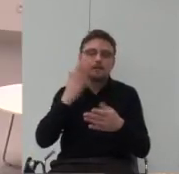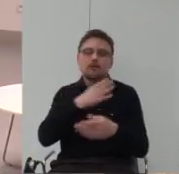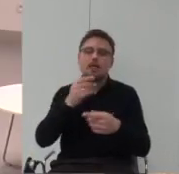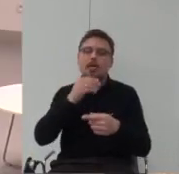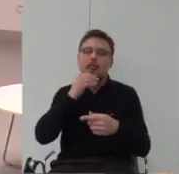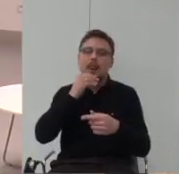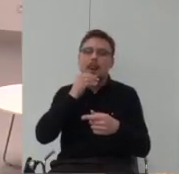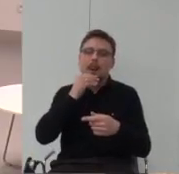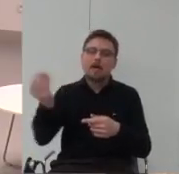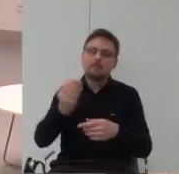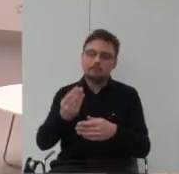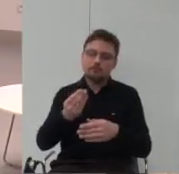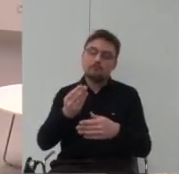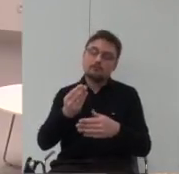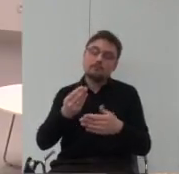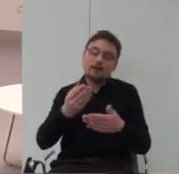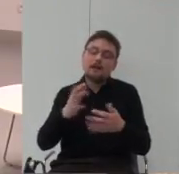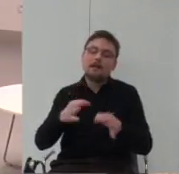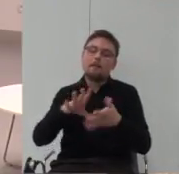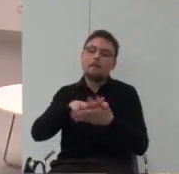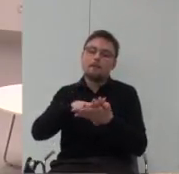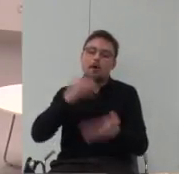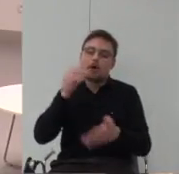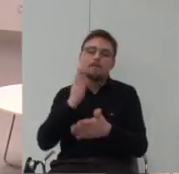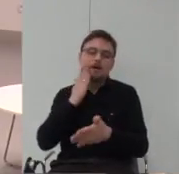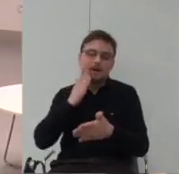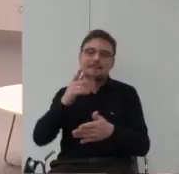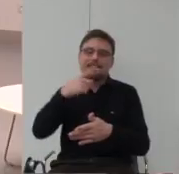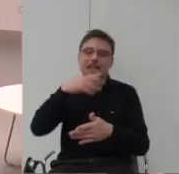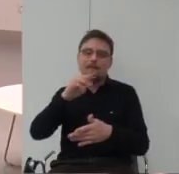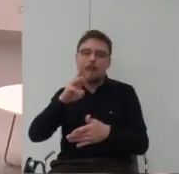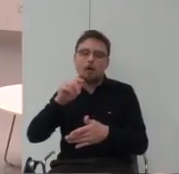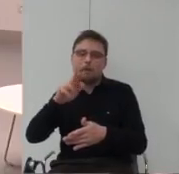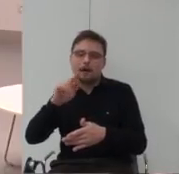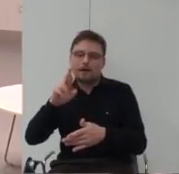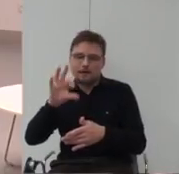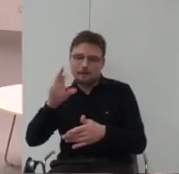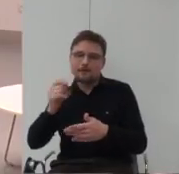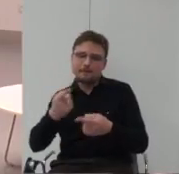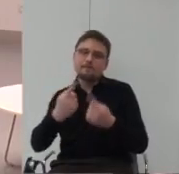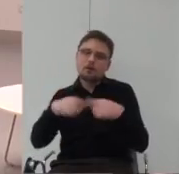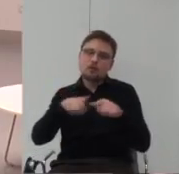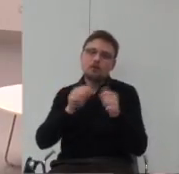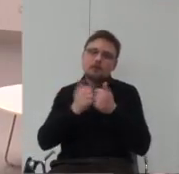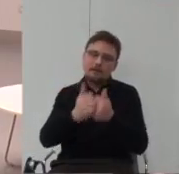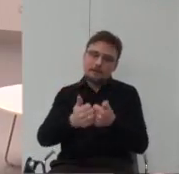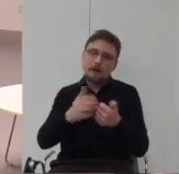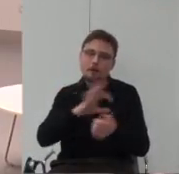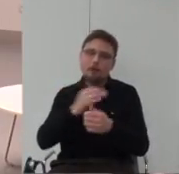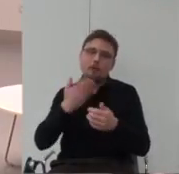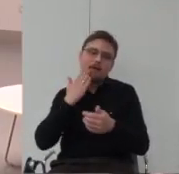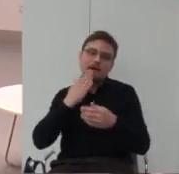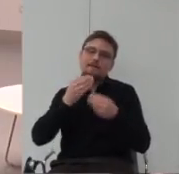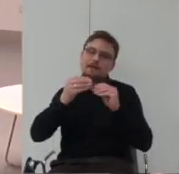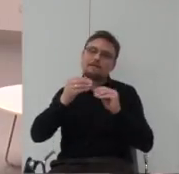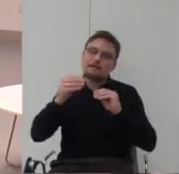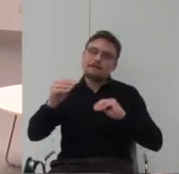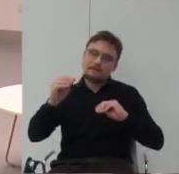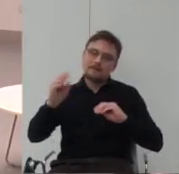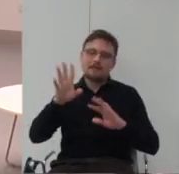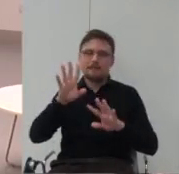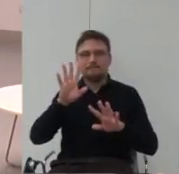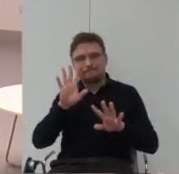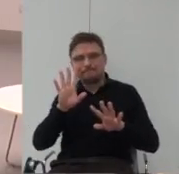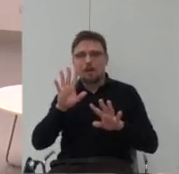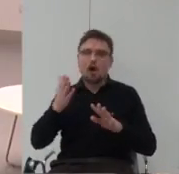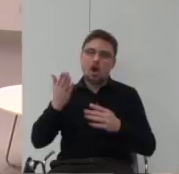rozwiązań. Wiemy już, że w tej chwili dominujący model mieszkalnictwa, czyli model deweloperski, spełnia